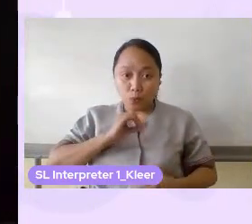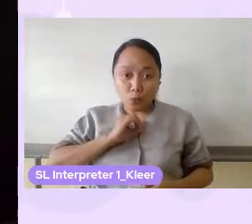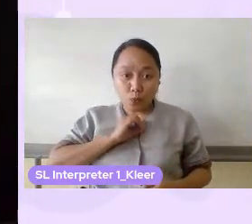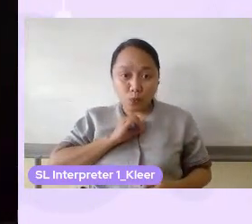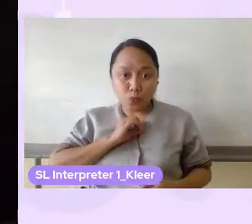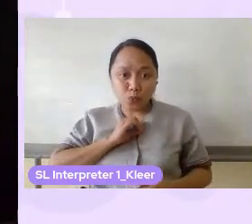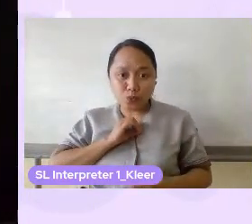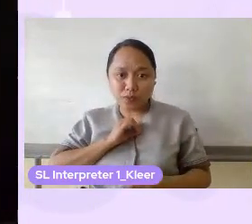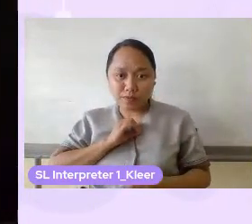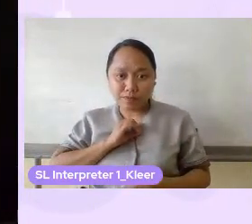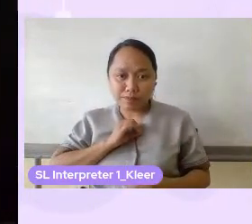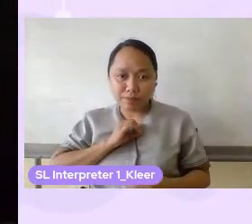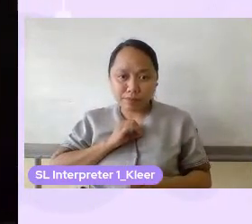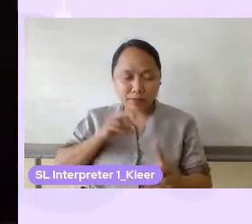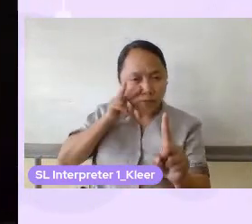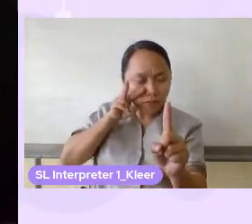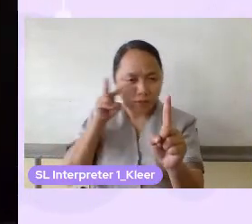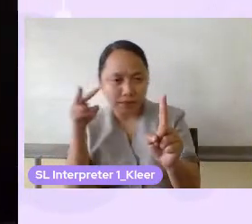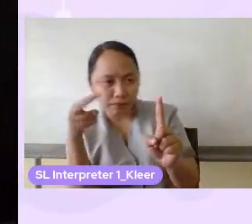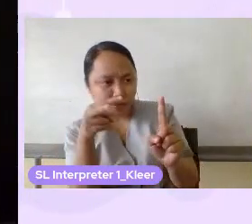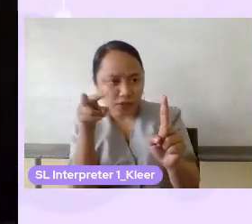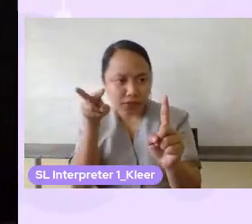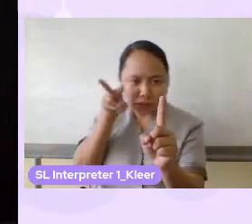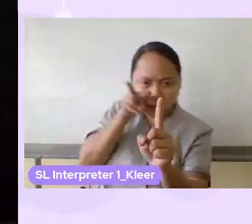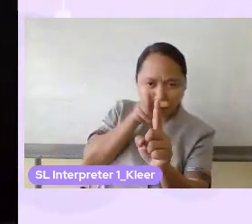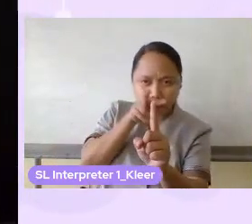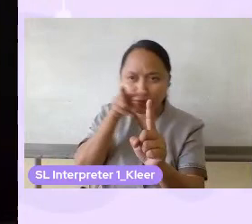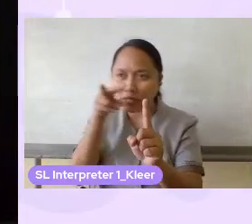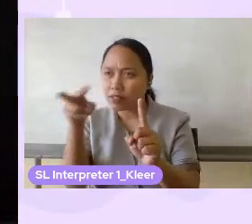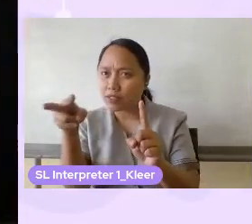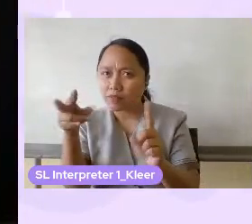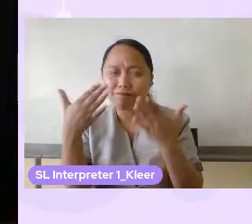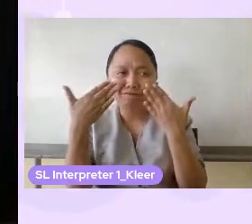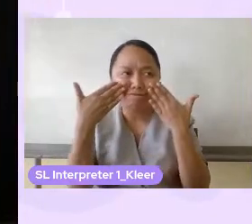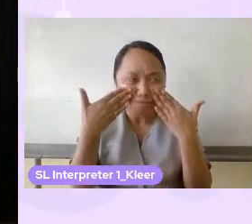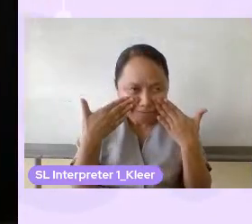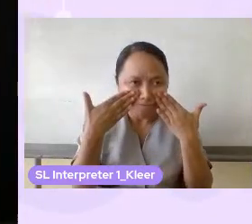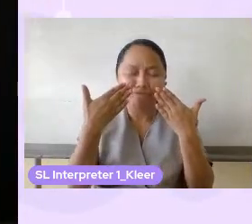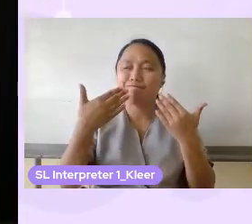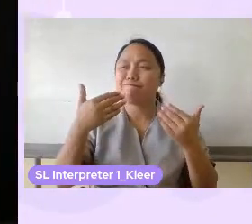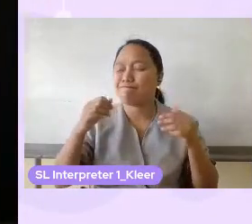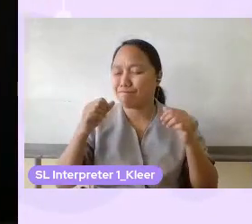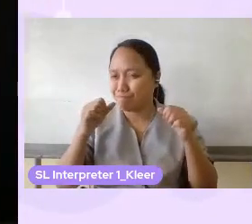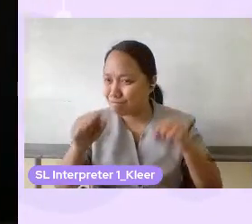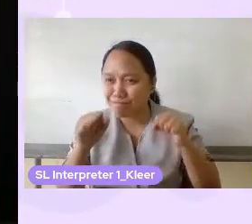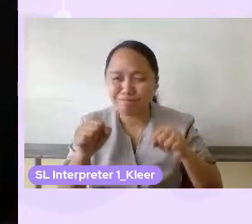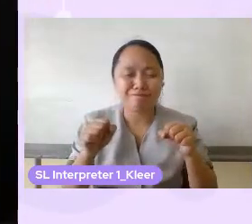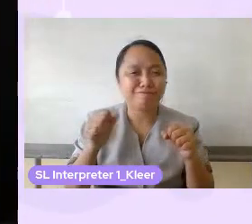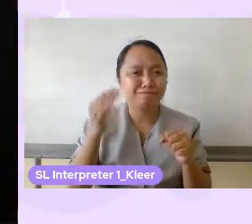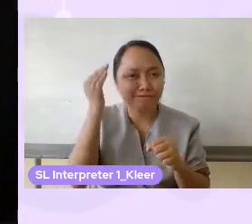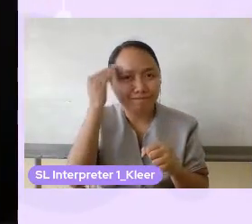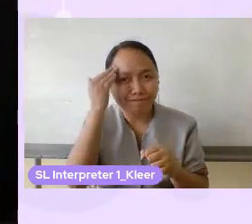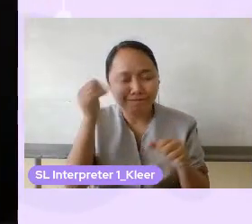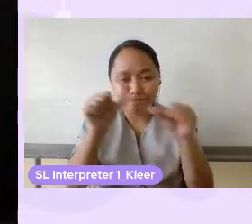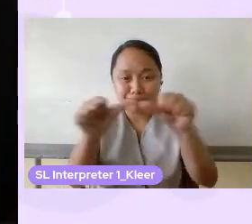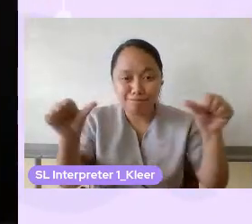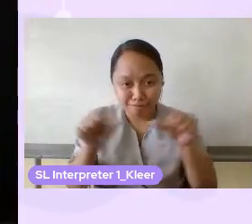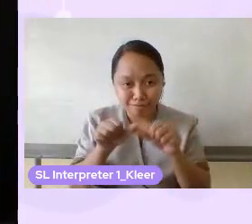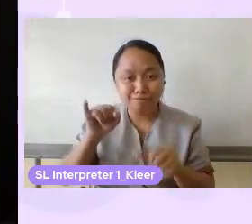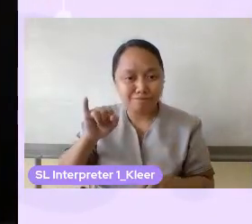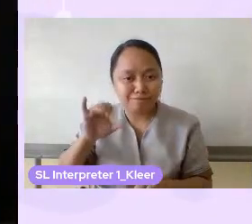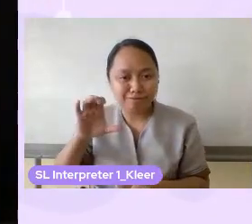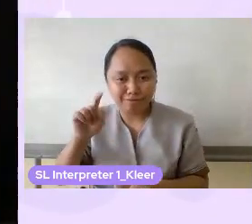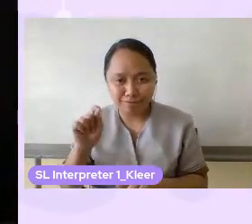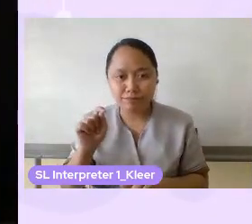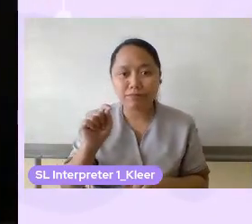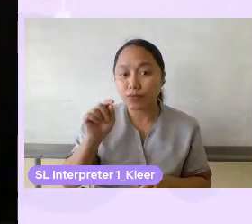pananaw na maibabahagi natin in the area of policy making. So yun ang una. Number two, ang DIWA